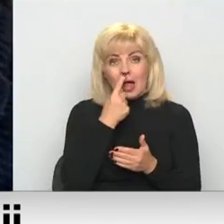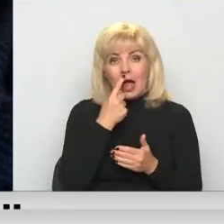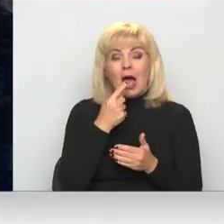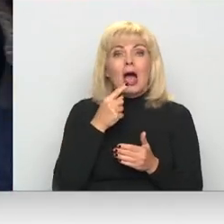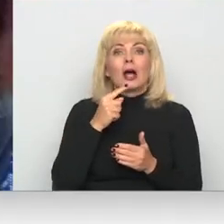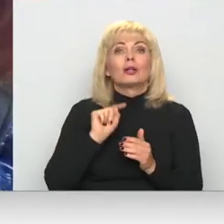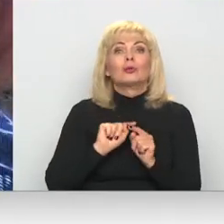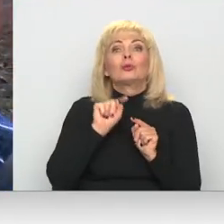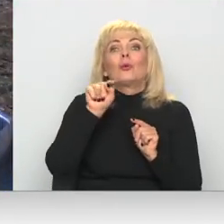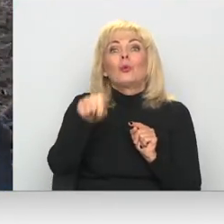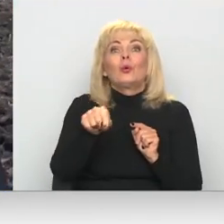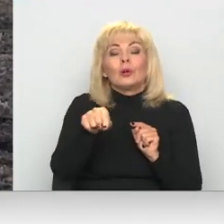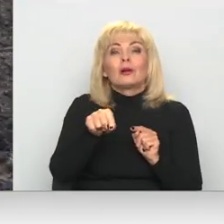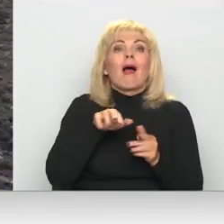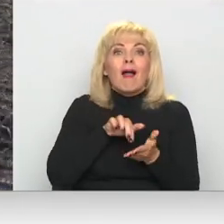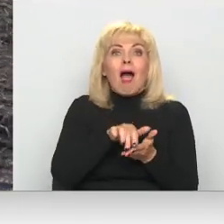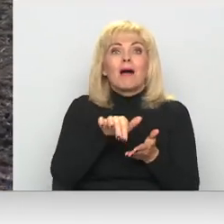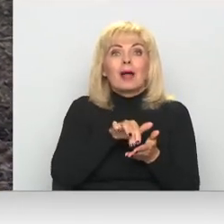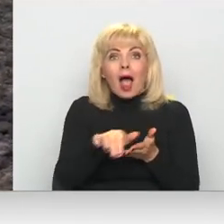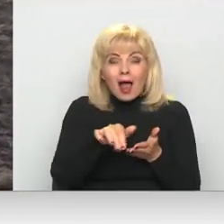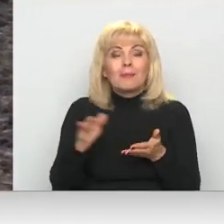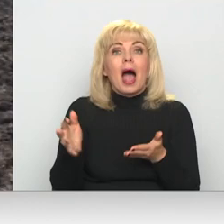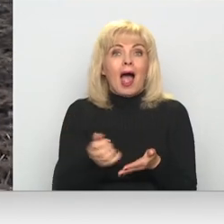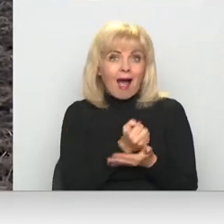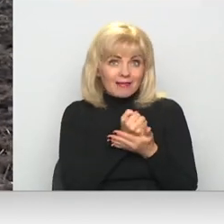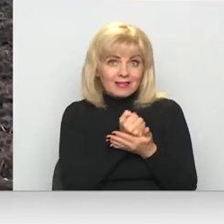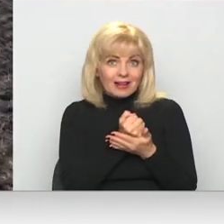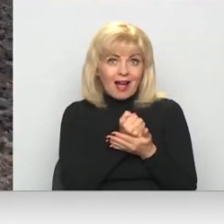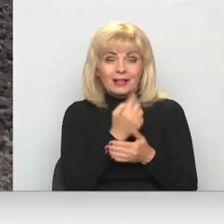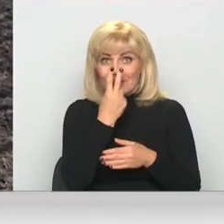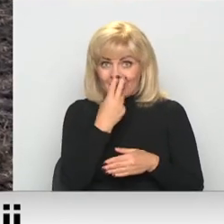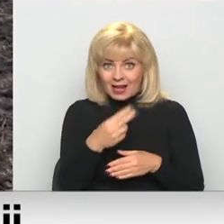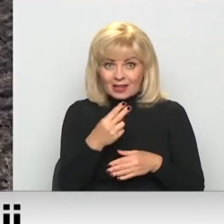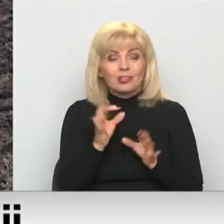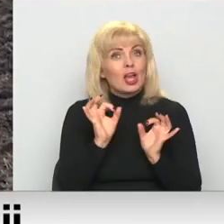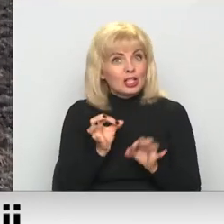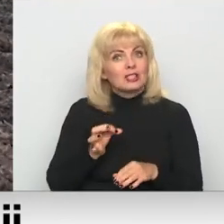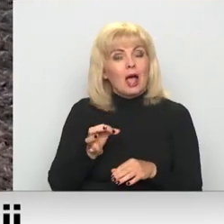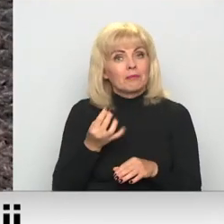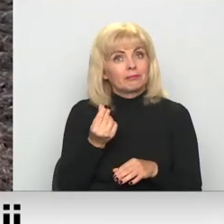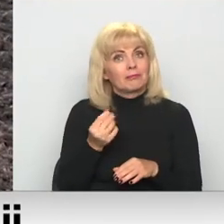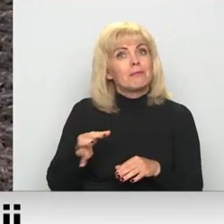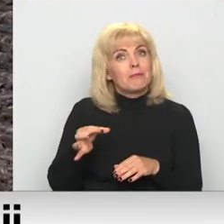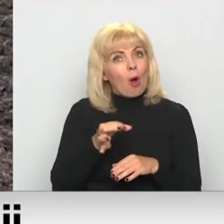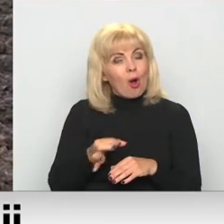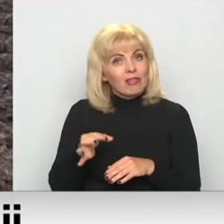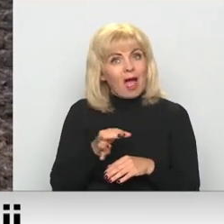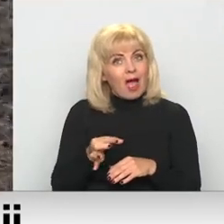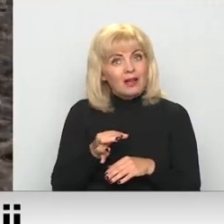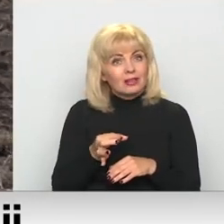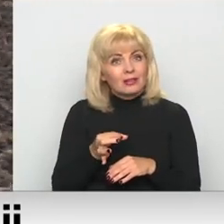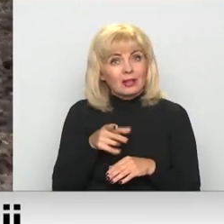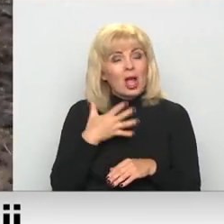Mēs gājām un tur lejā atradām. Tad vēl ir, redzēt, tā ir īstā monēta, tikai tas ir